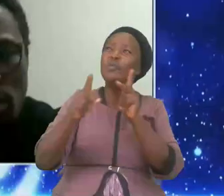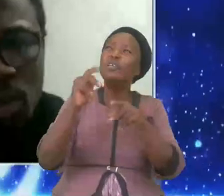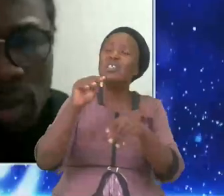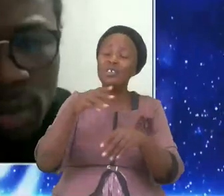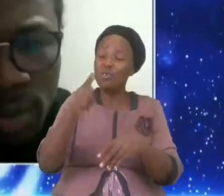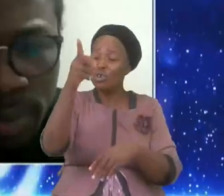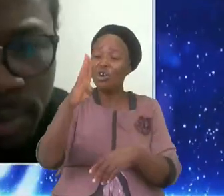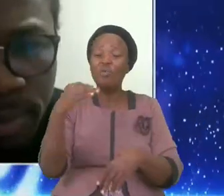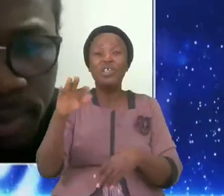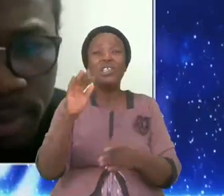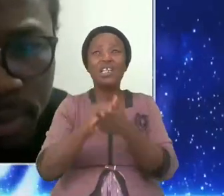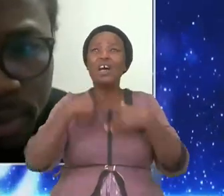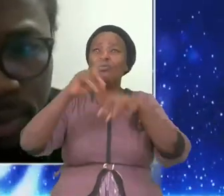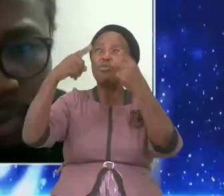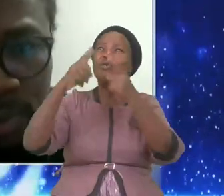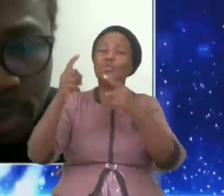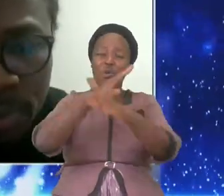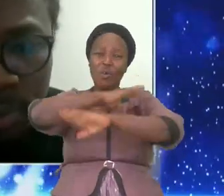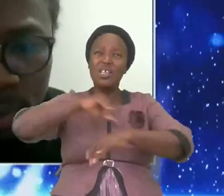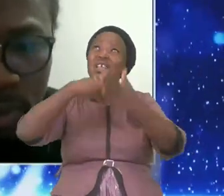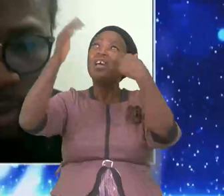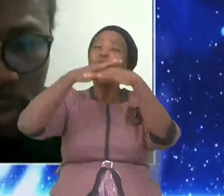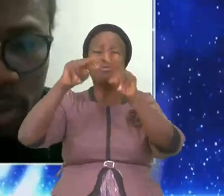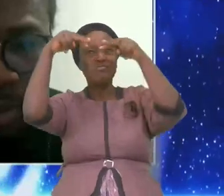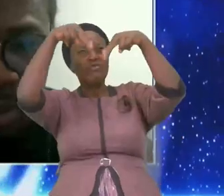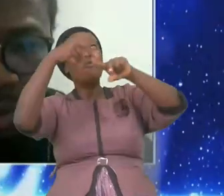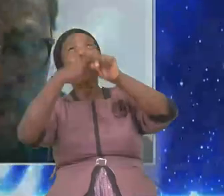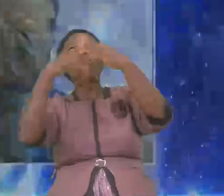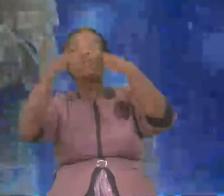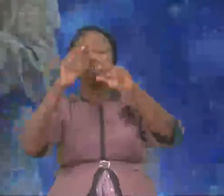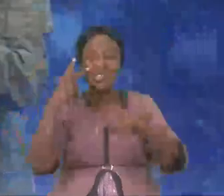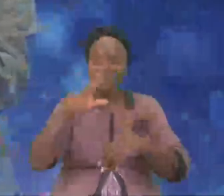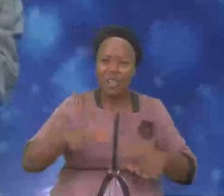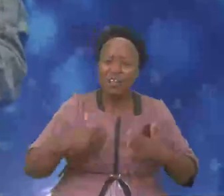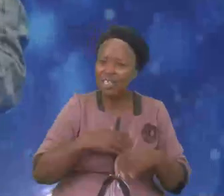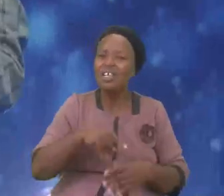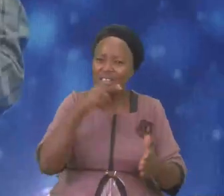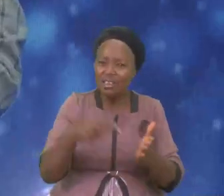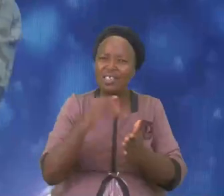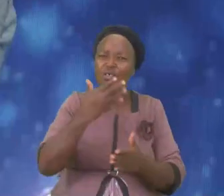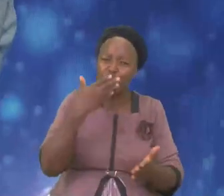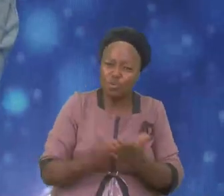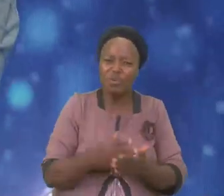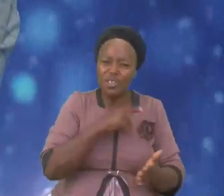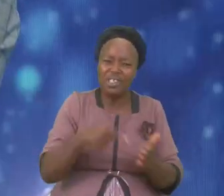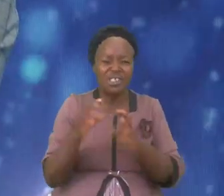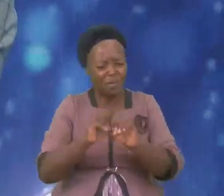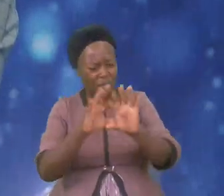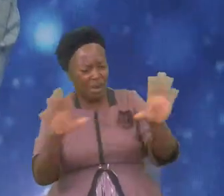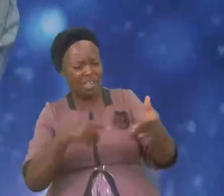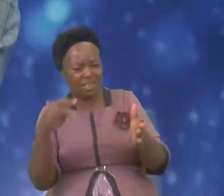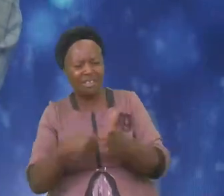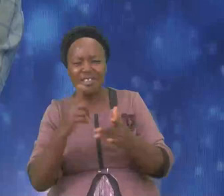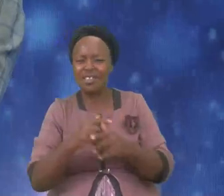la gloire regardent ta vie et disent, oh, ça c'est grand, ça c'est merveilleux, ça